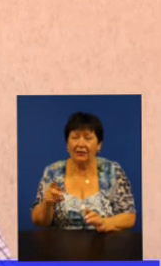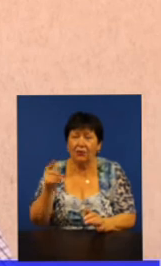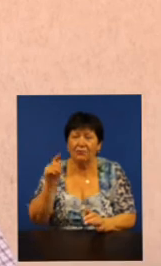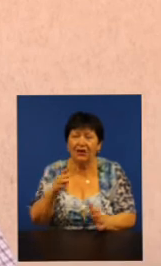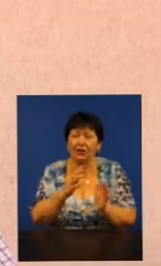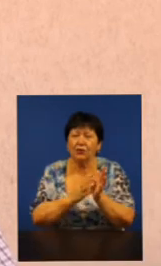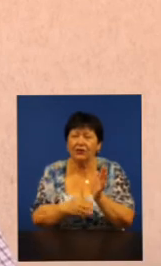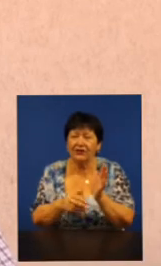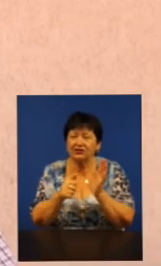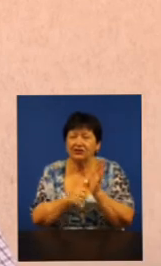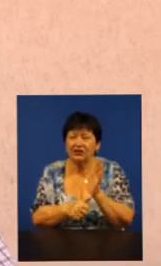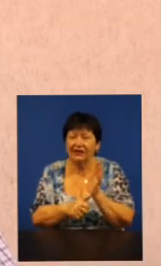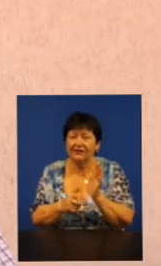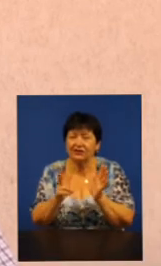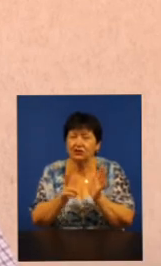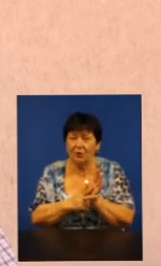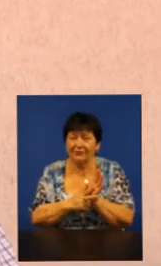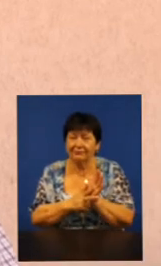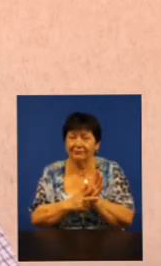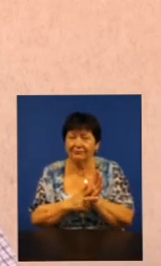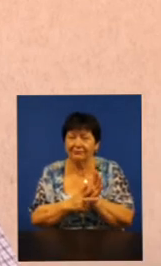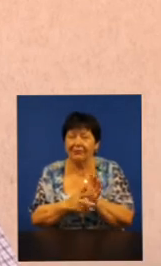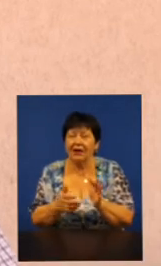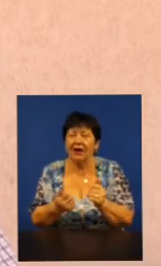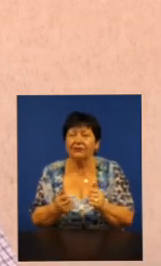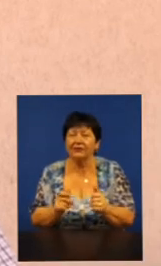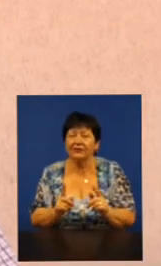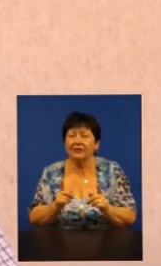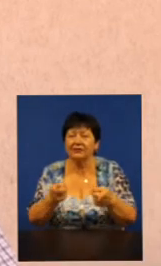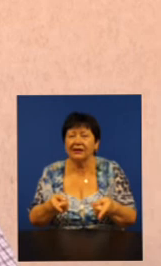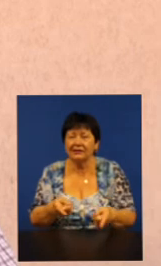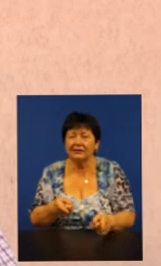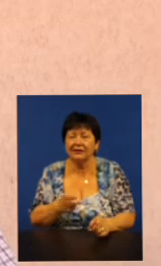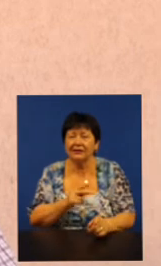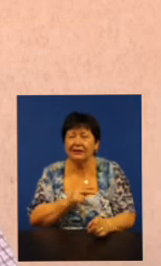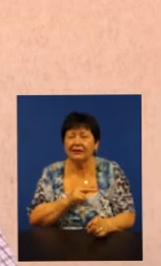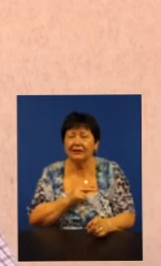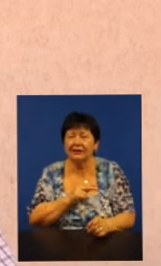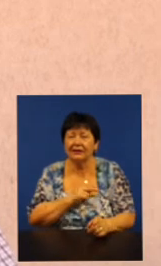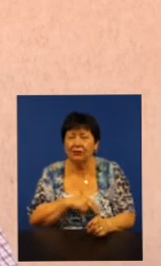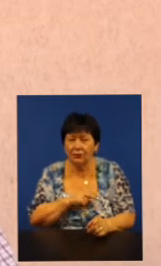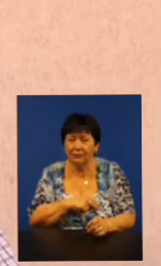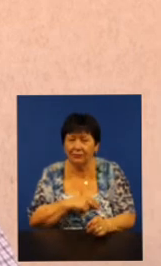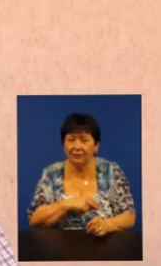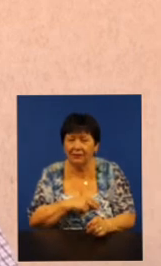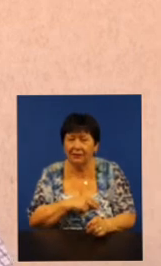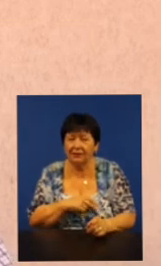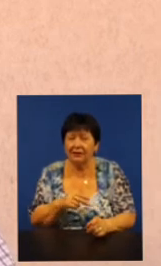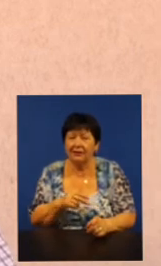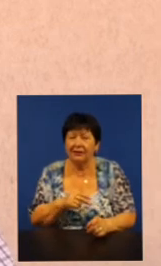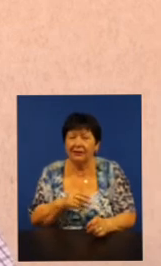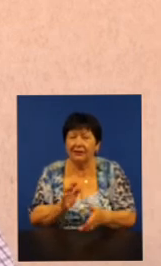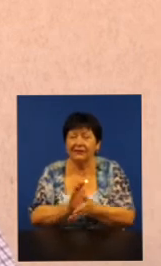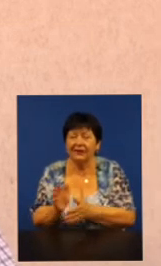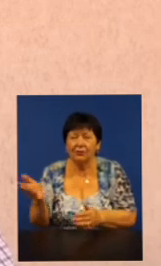18 martie 1968 am fost încadrat în statele redacției, zic încă o dată,